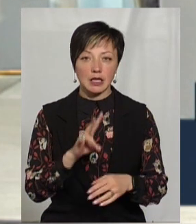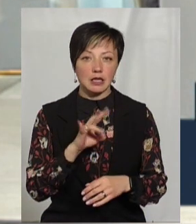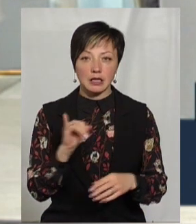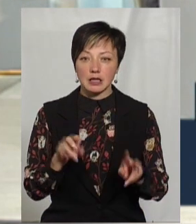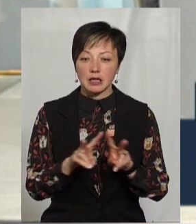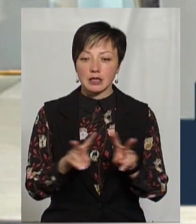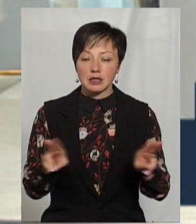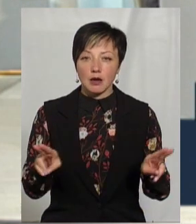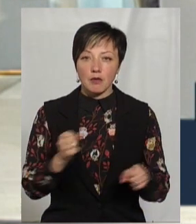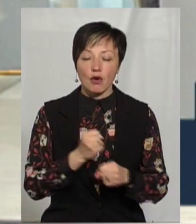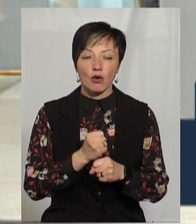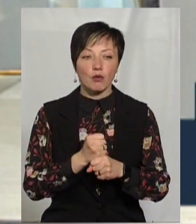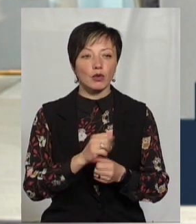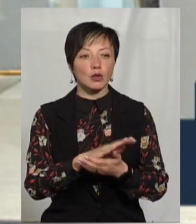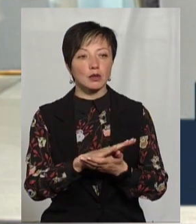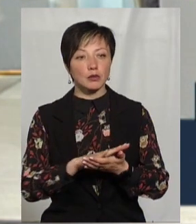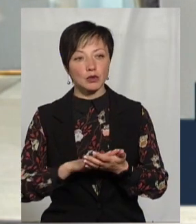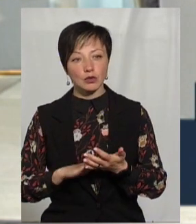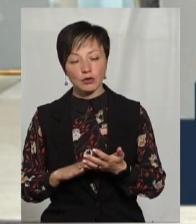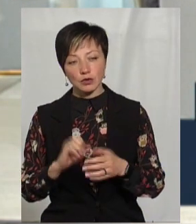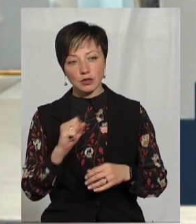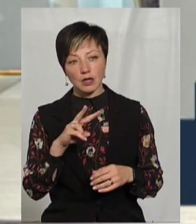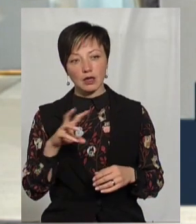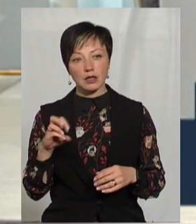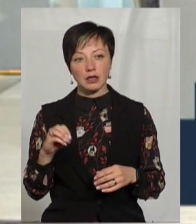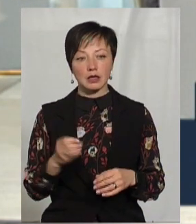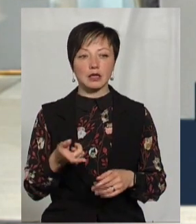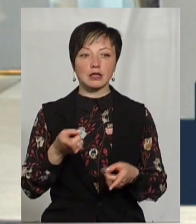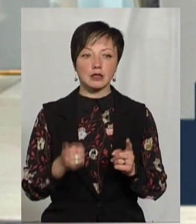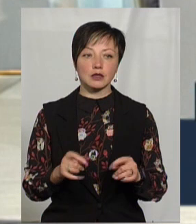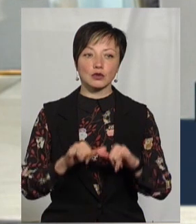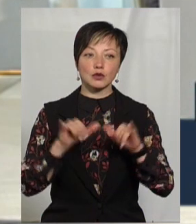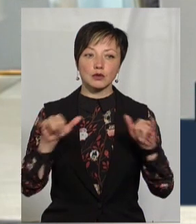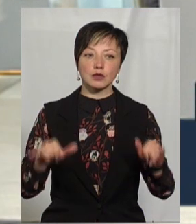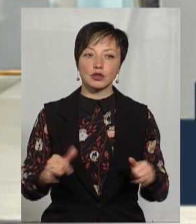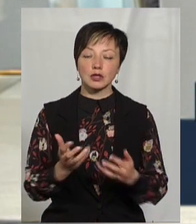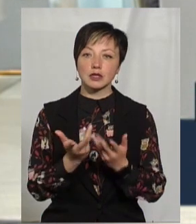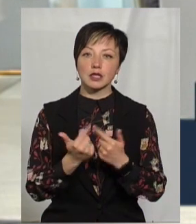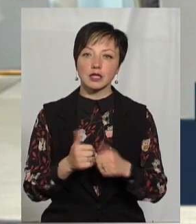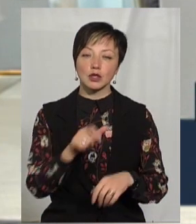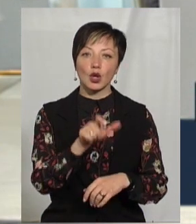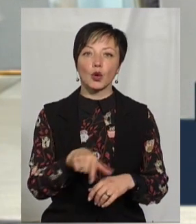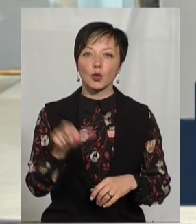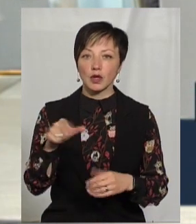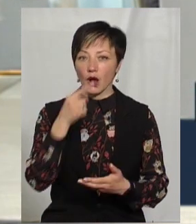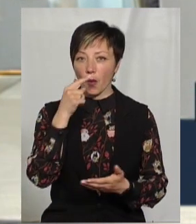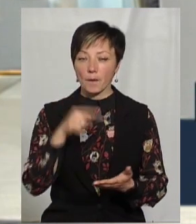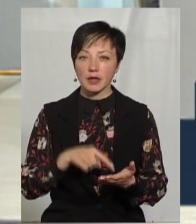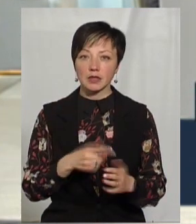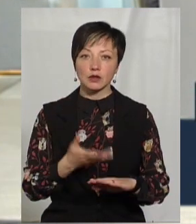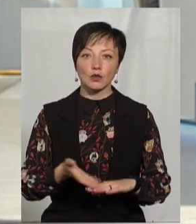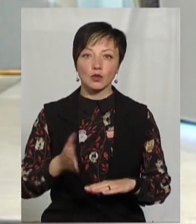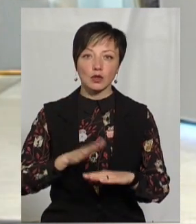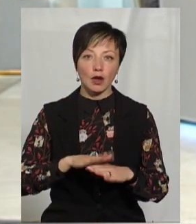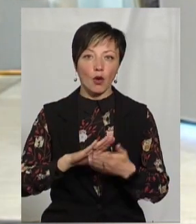само робота продовжувалася, але дійсно збільшилась кількість людей, які опинились у